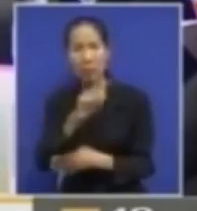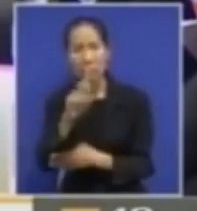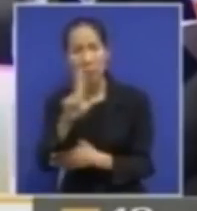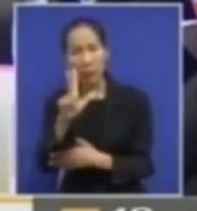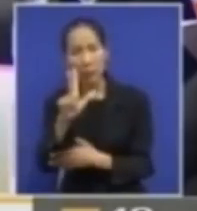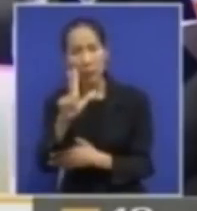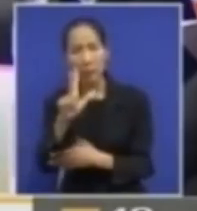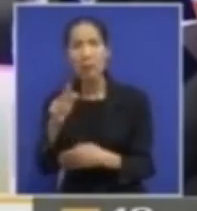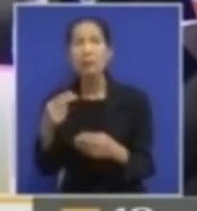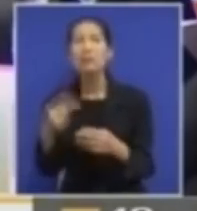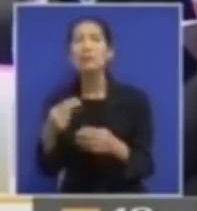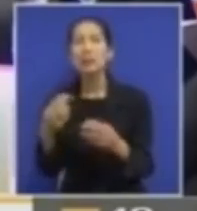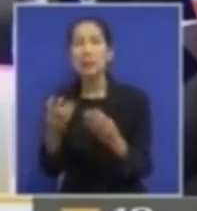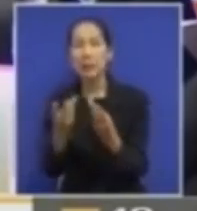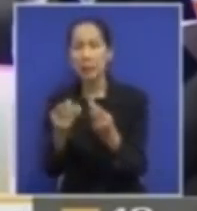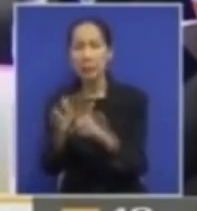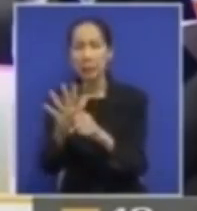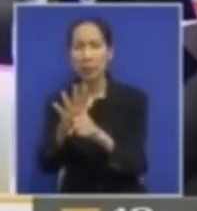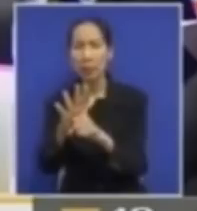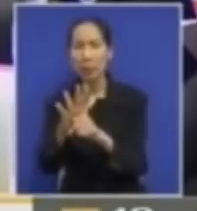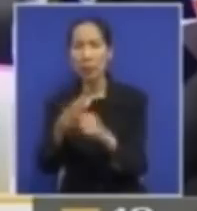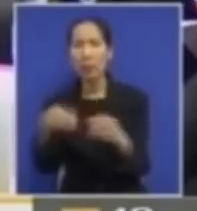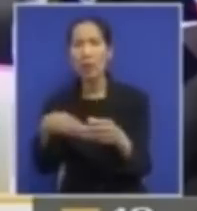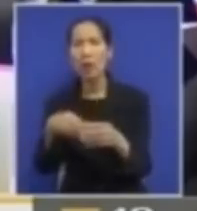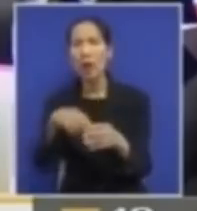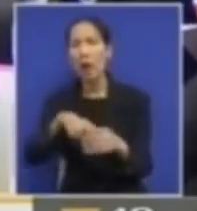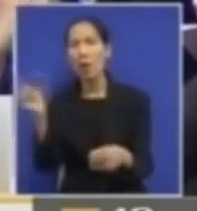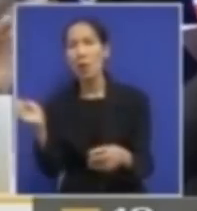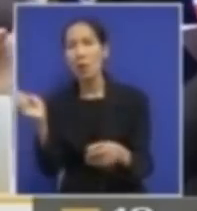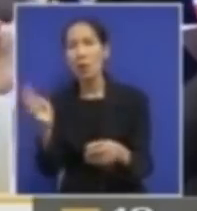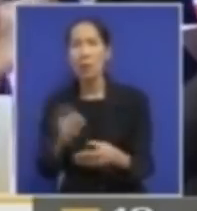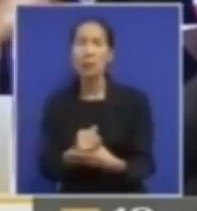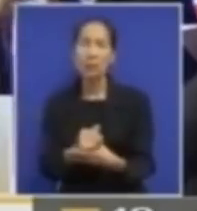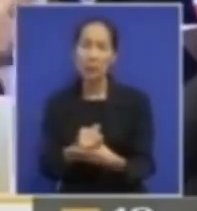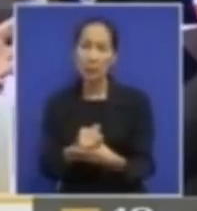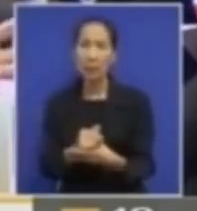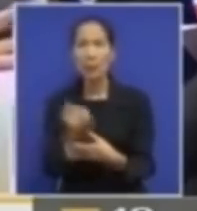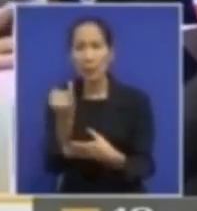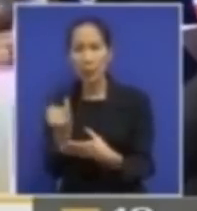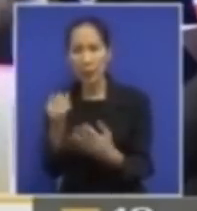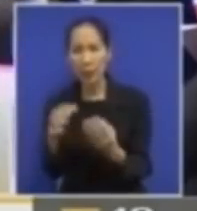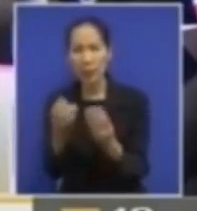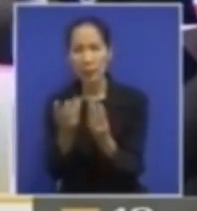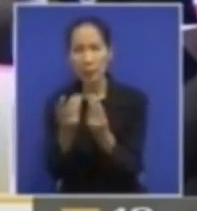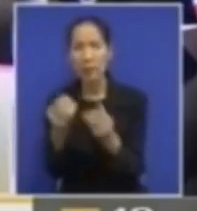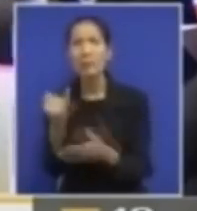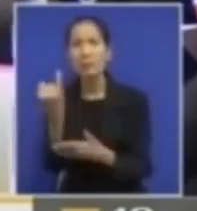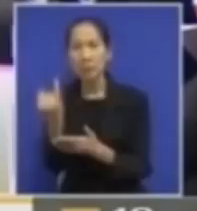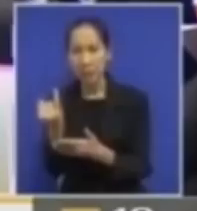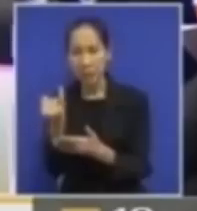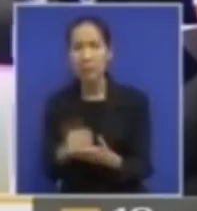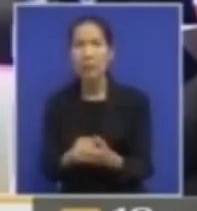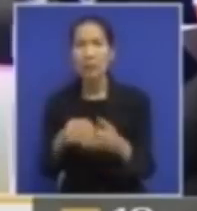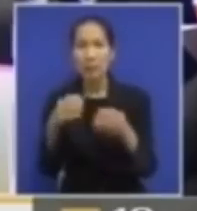เศษของท่านแพ้คนอื่นเขาผมจะไม่ก้าวล่วงถึงพรรคการเมืองไม่ว่าจะเป็นพรรคใหญ่หรือพรรคเล็กนะ